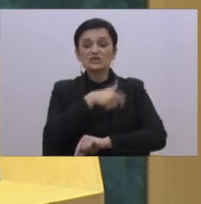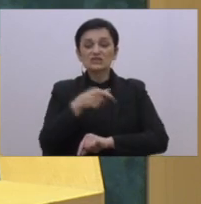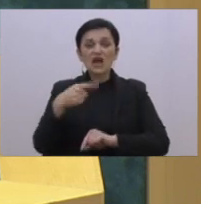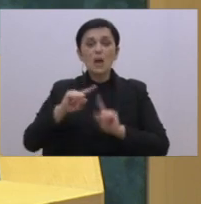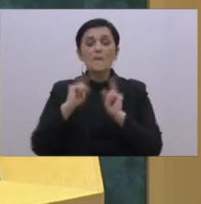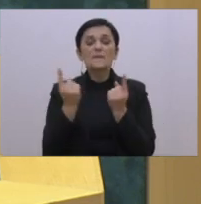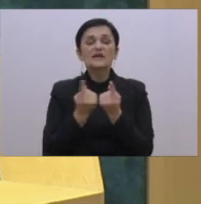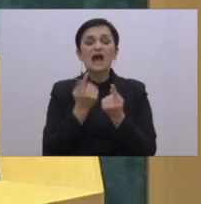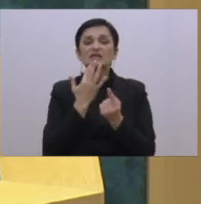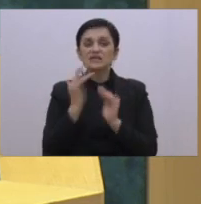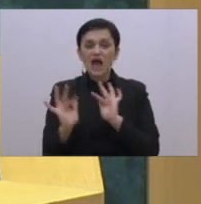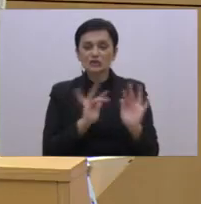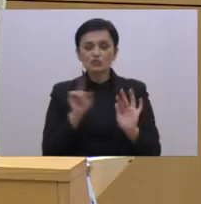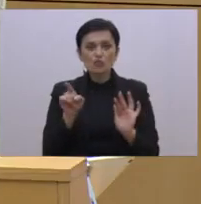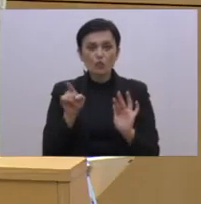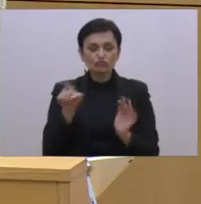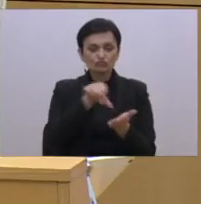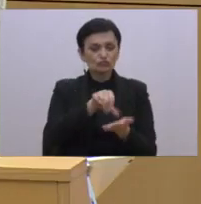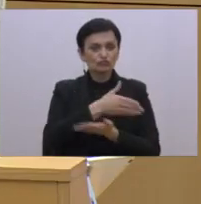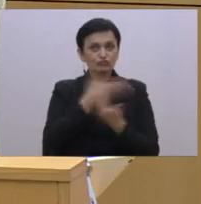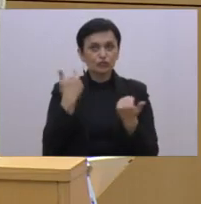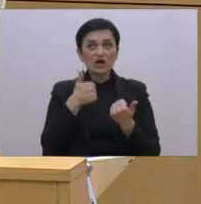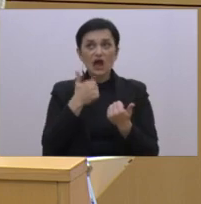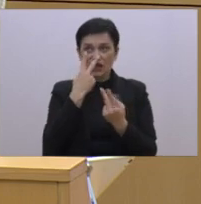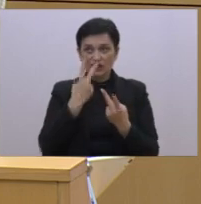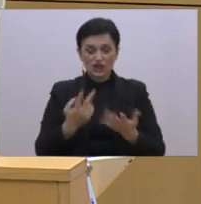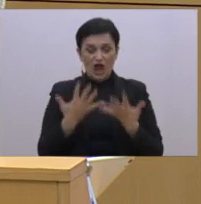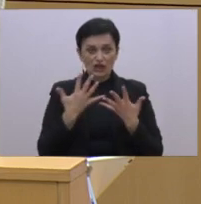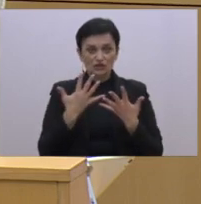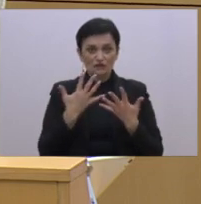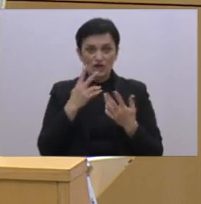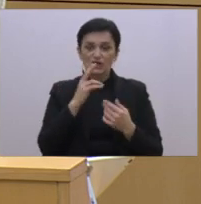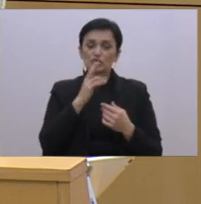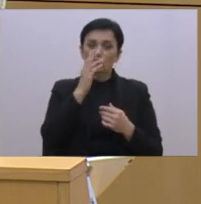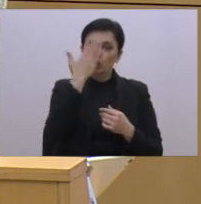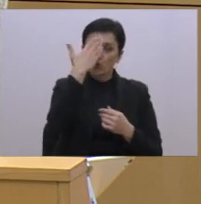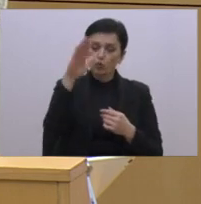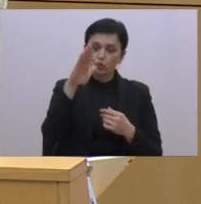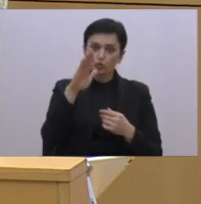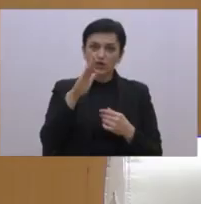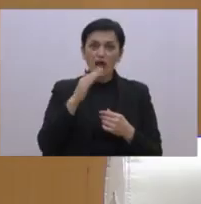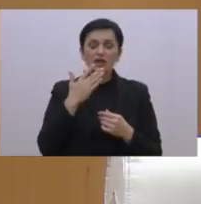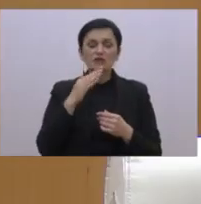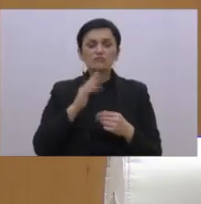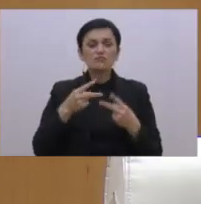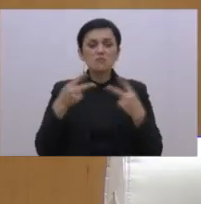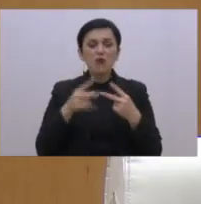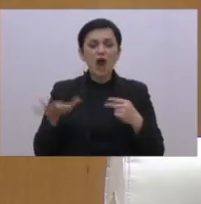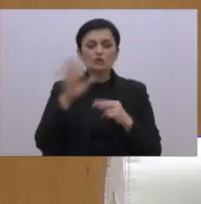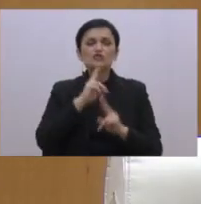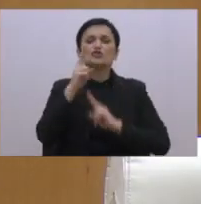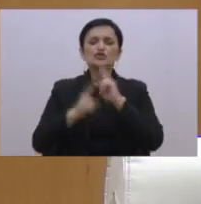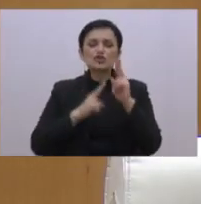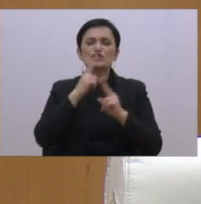ფრაქცია ნაციონალური მოძრაობიდან, რაც კარგად აჩვენებს საჯარო თუ უცხოელ პარტნიორებთან მუდმივი ჩივილის მიღმა,